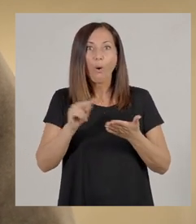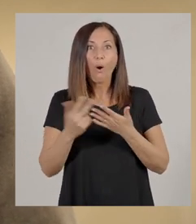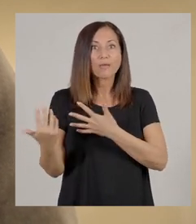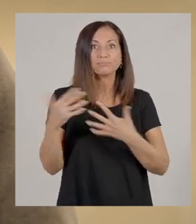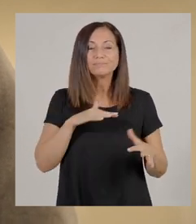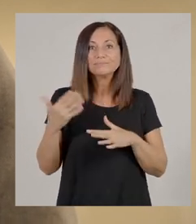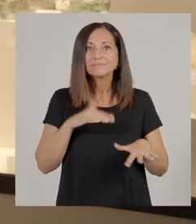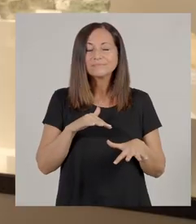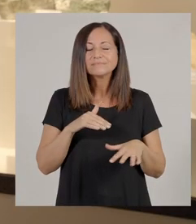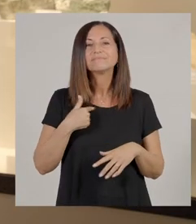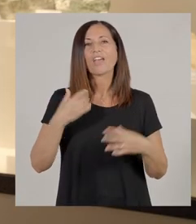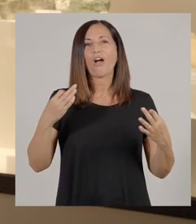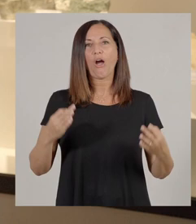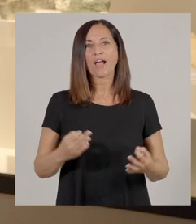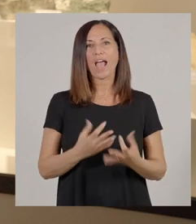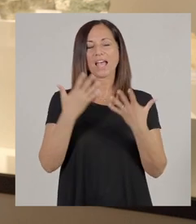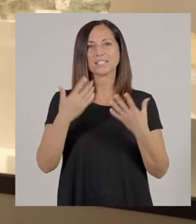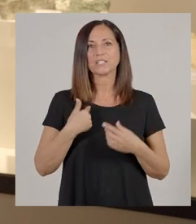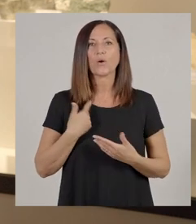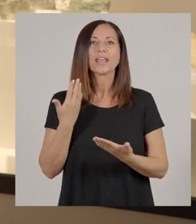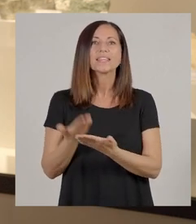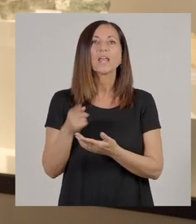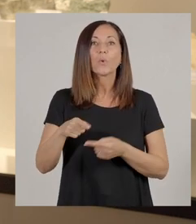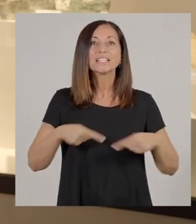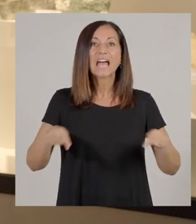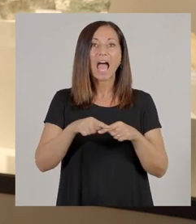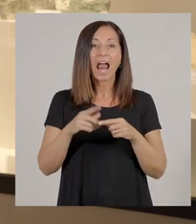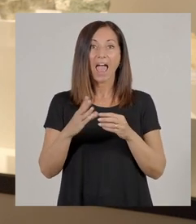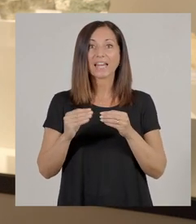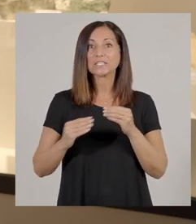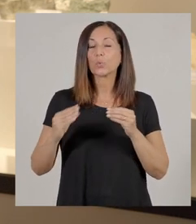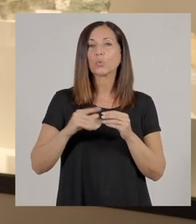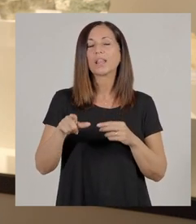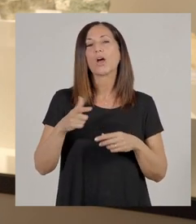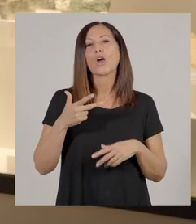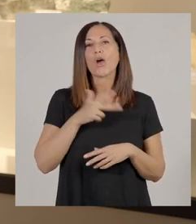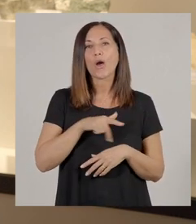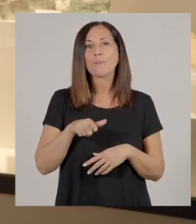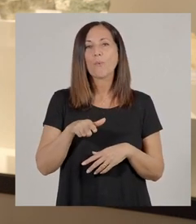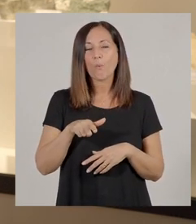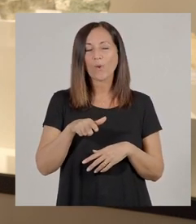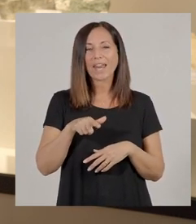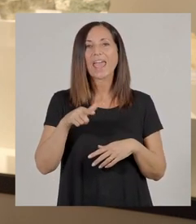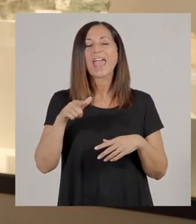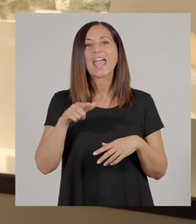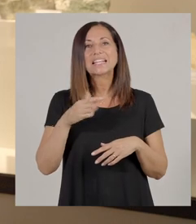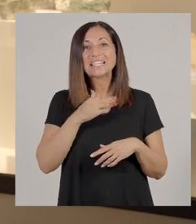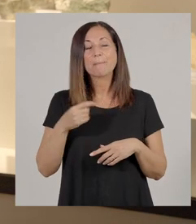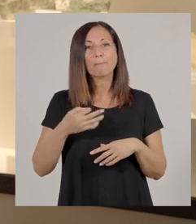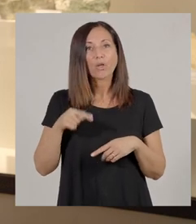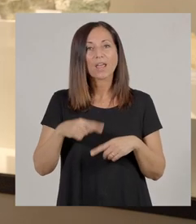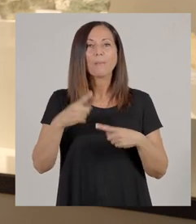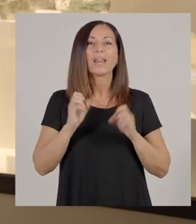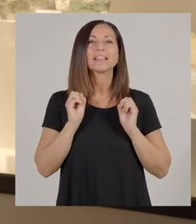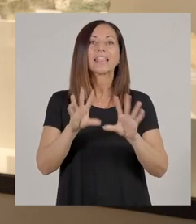delle scuole. Abbiamo colto l'occasione di chiedere questa sala che è stata ristrutturata dal Comune di Sempronianano per fare la